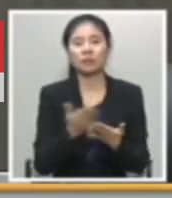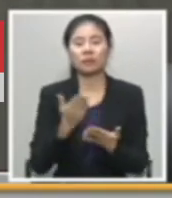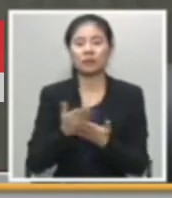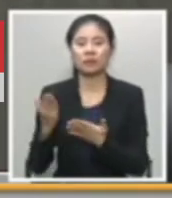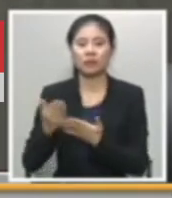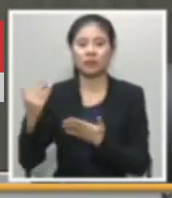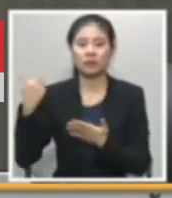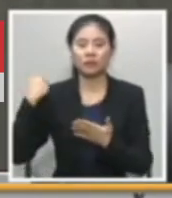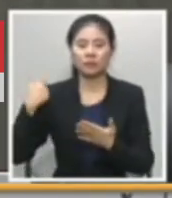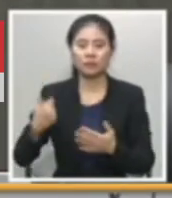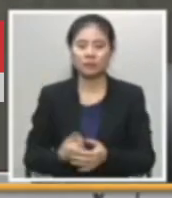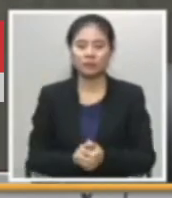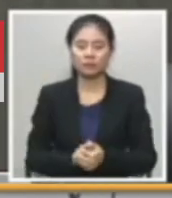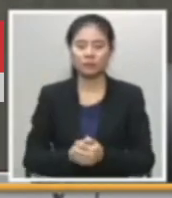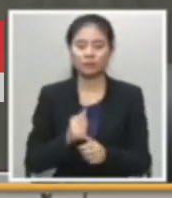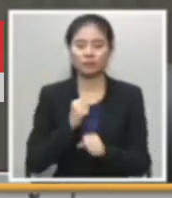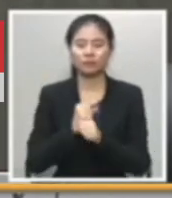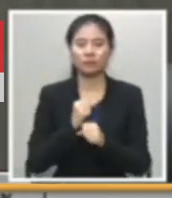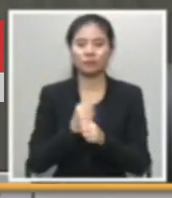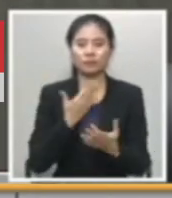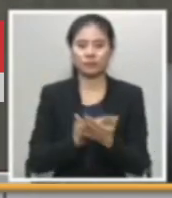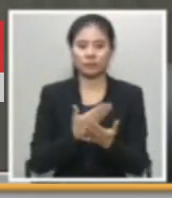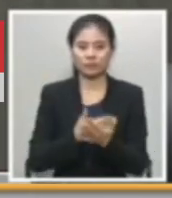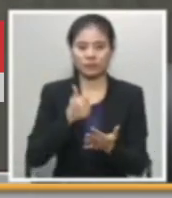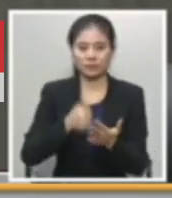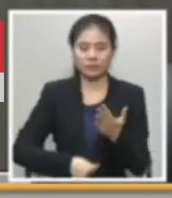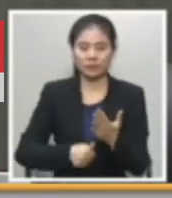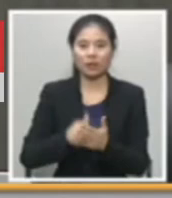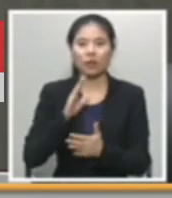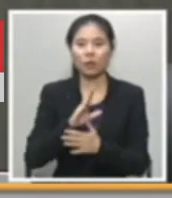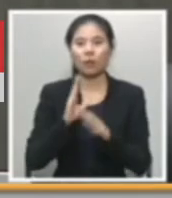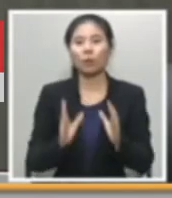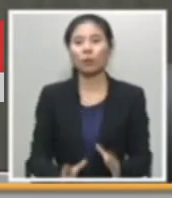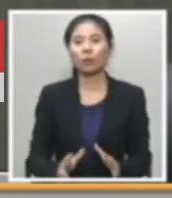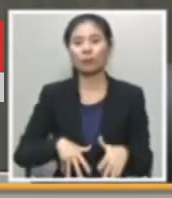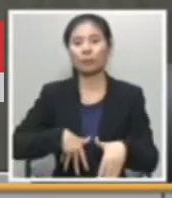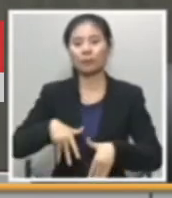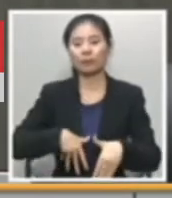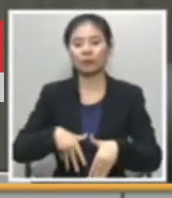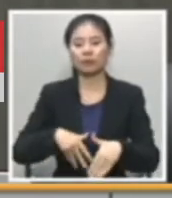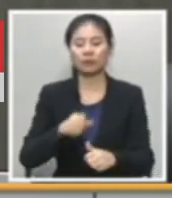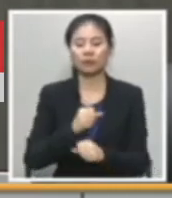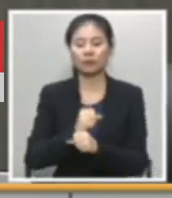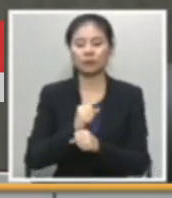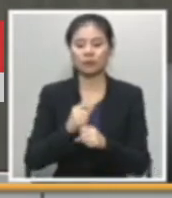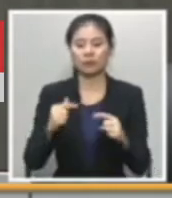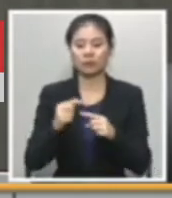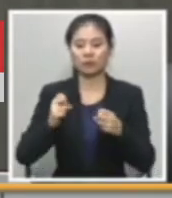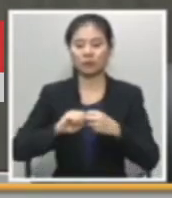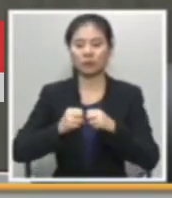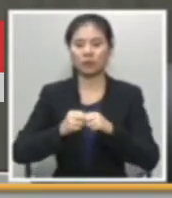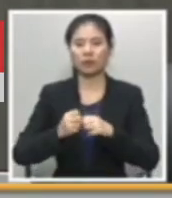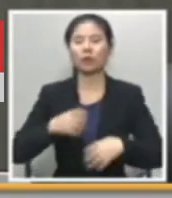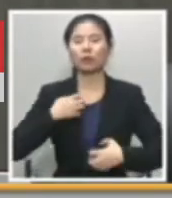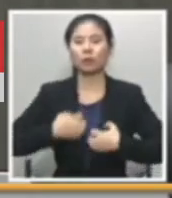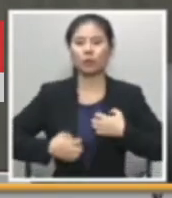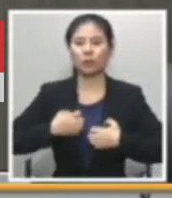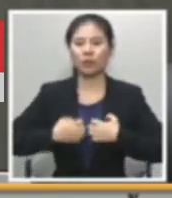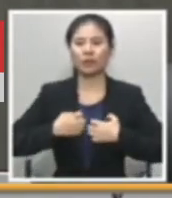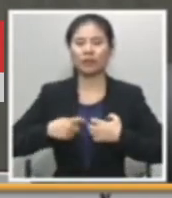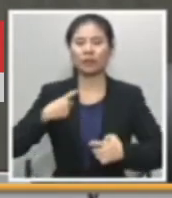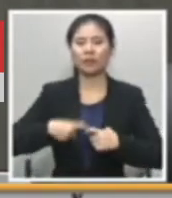าณซึ่งเป็นภาษีอากรของประชาชนให้ตอบโจทย์ปัญหาความเดือดร้อนของประชา